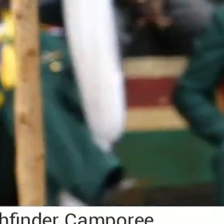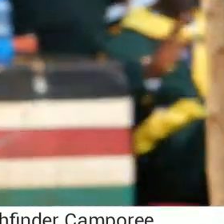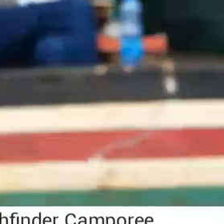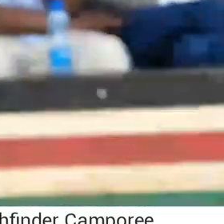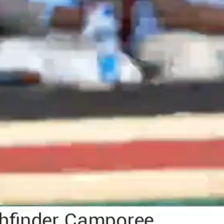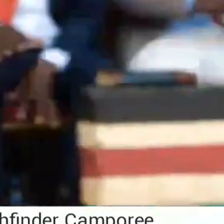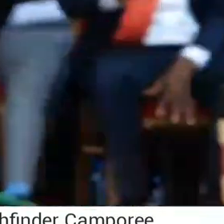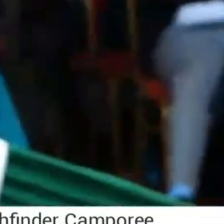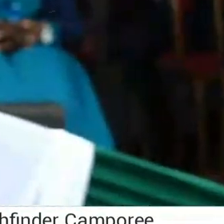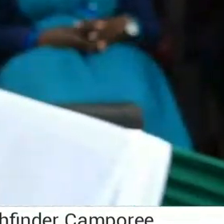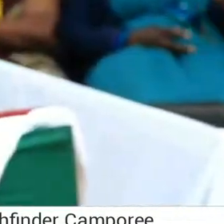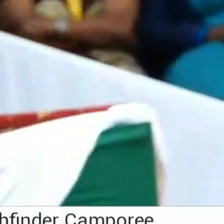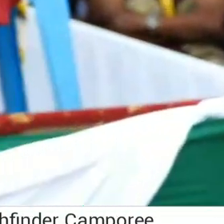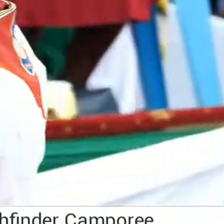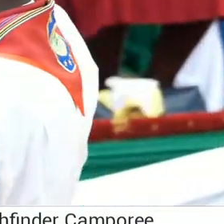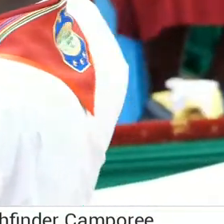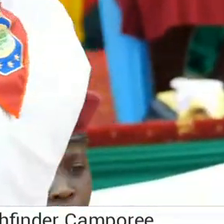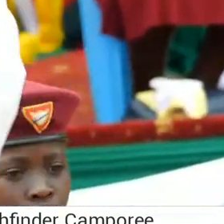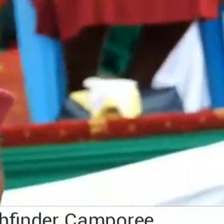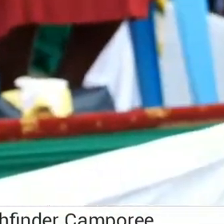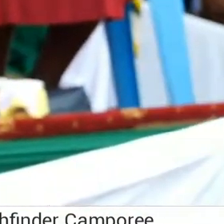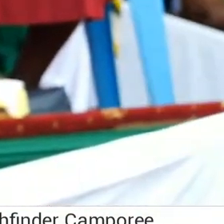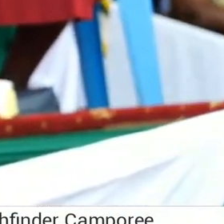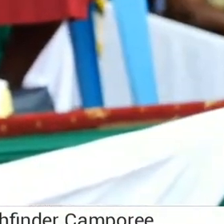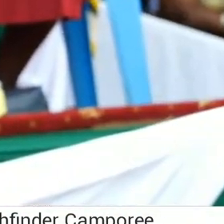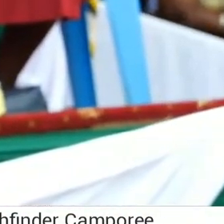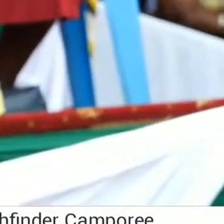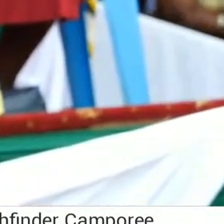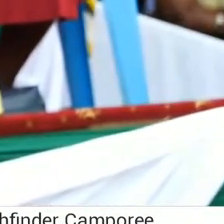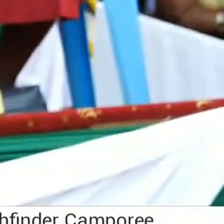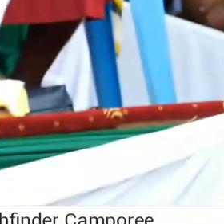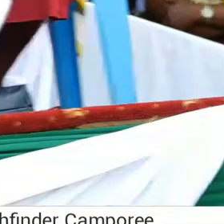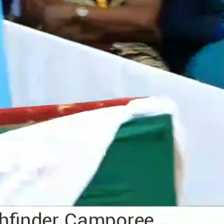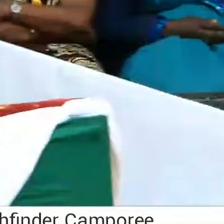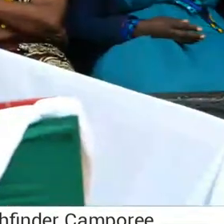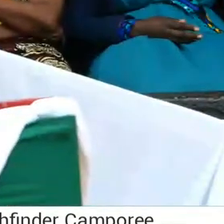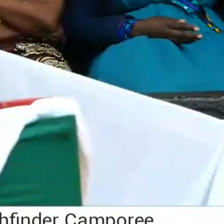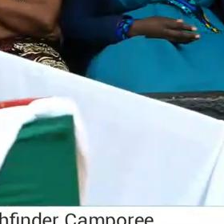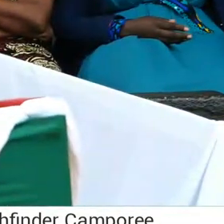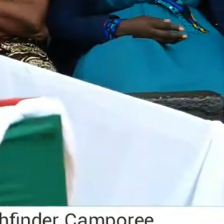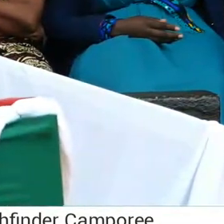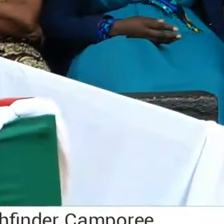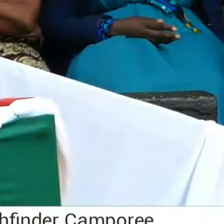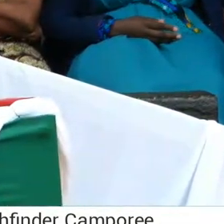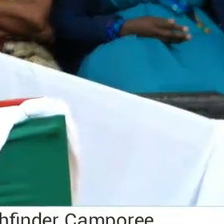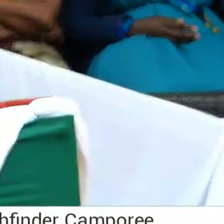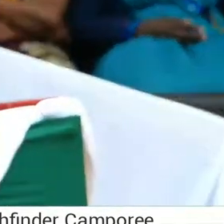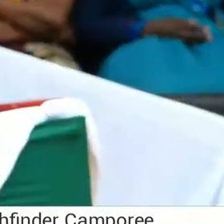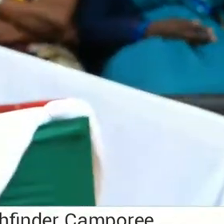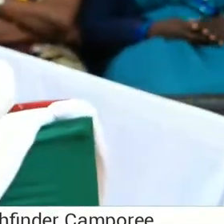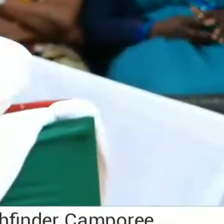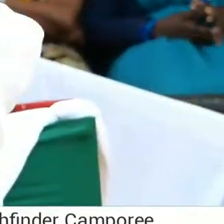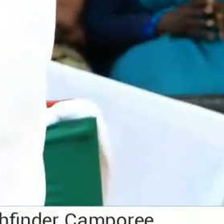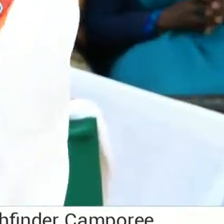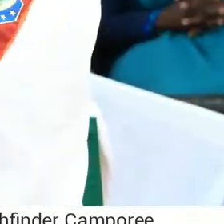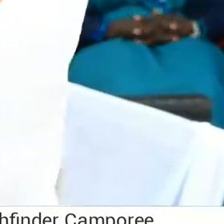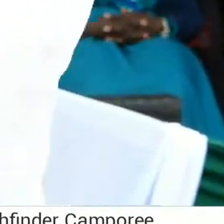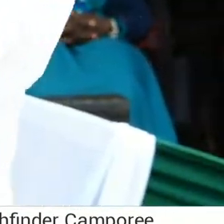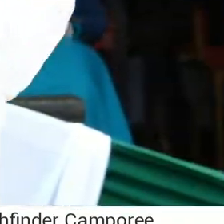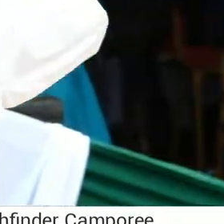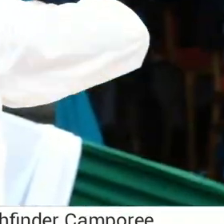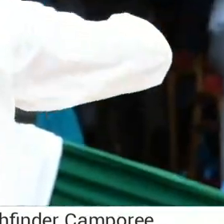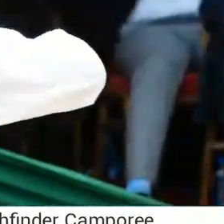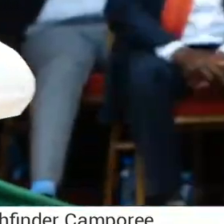apate kuishi? Mimi napenda kushika amri za Mungu nipate kuishi. Ngoja niwaletee mtoto mwingine hapa. Mtoto njoo, mtoto njoo,